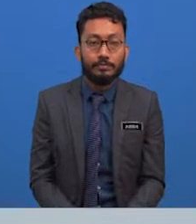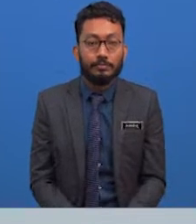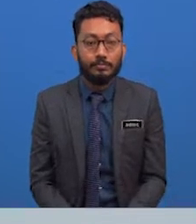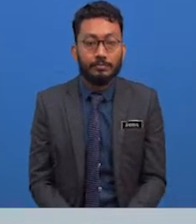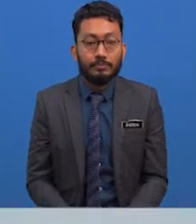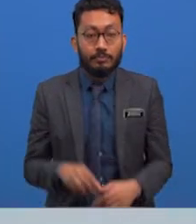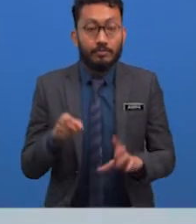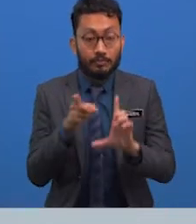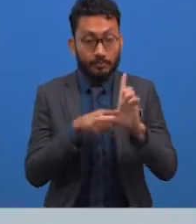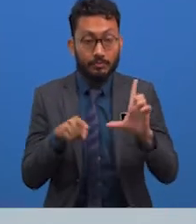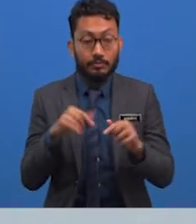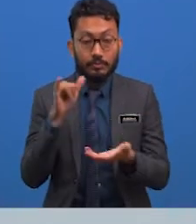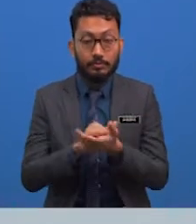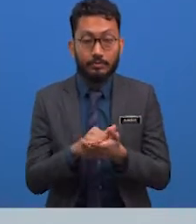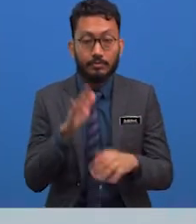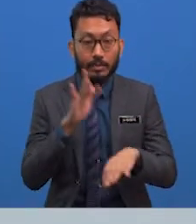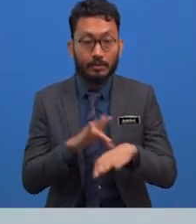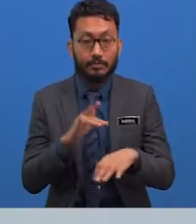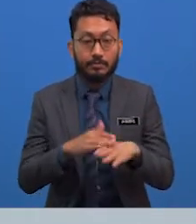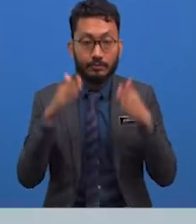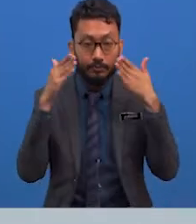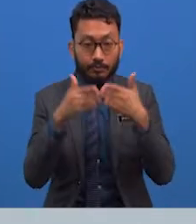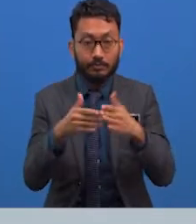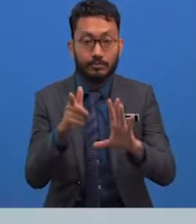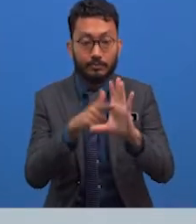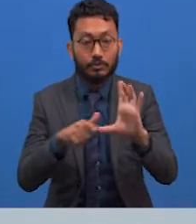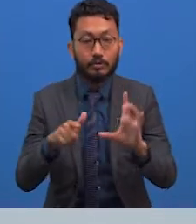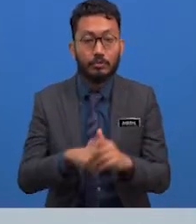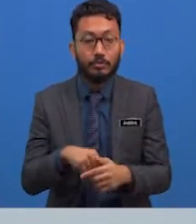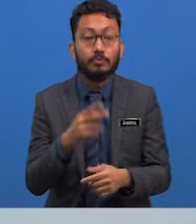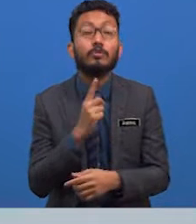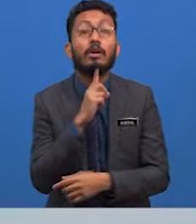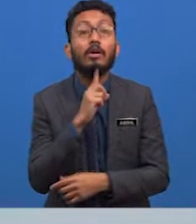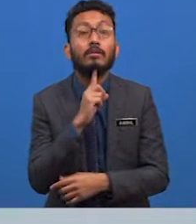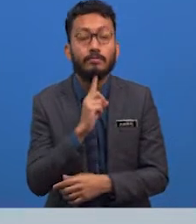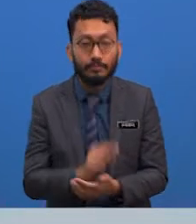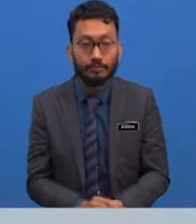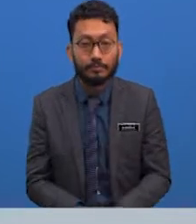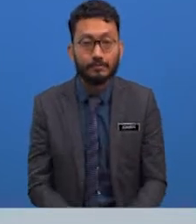dinamakan sebagai sudut dongak.